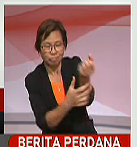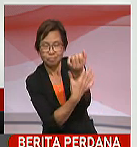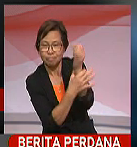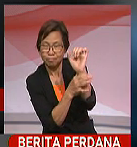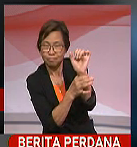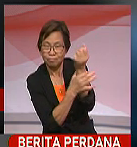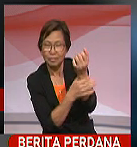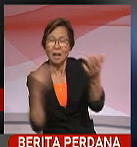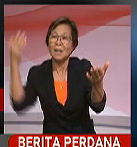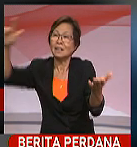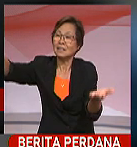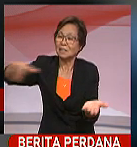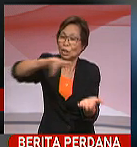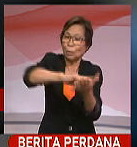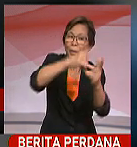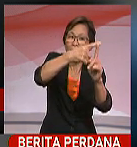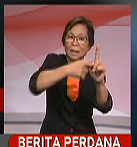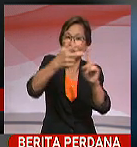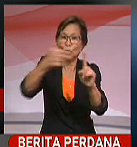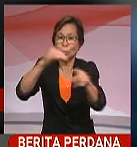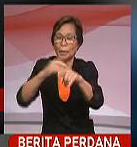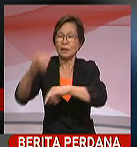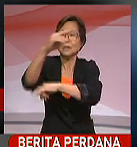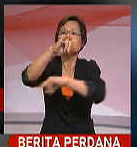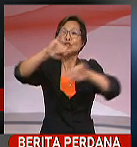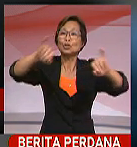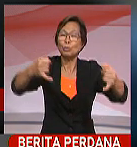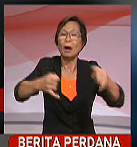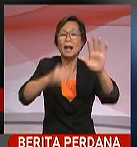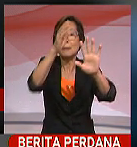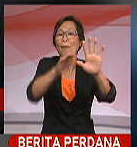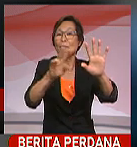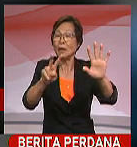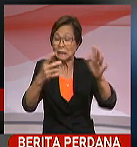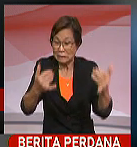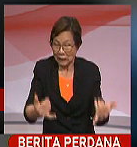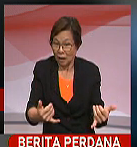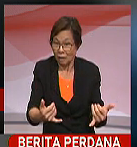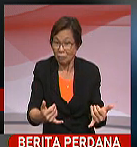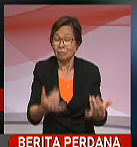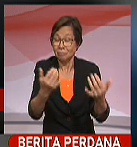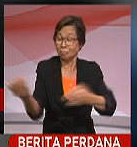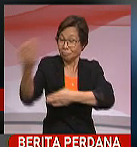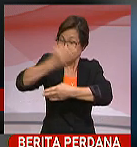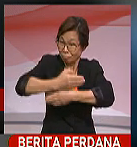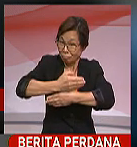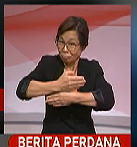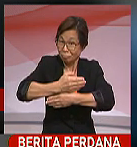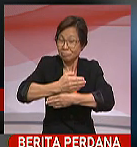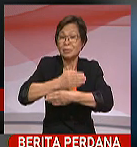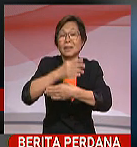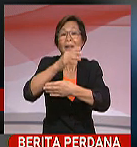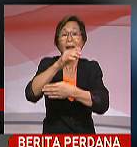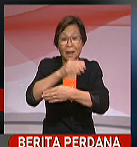pengawasan setibanya dari Jakarta pada Jumaat 5 Februari lepas. Beliau ketika ini sedang menjalani kuarantin di